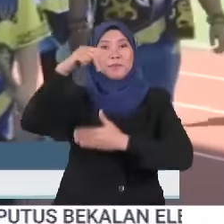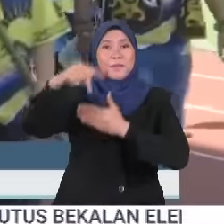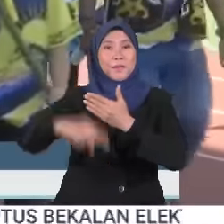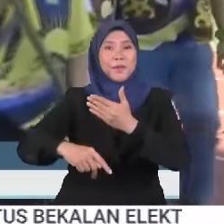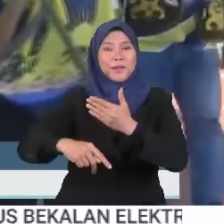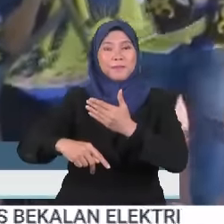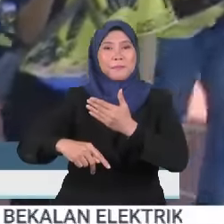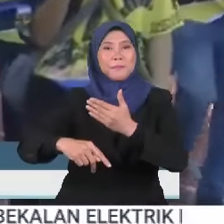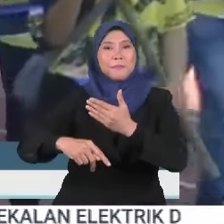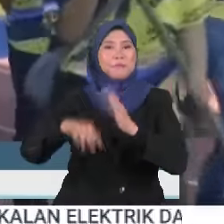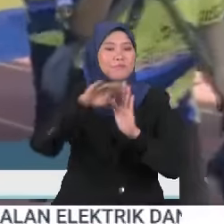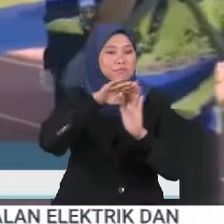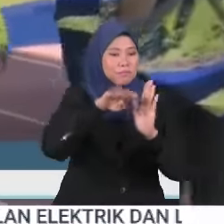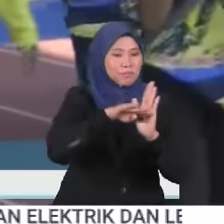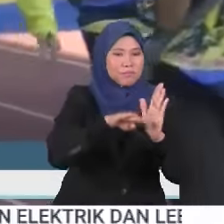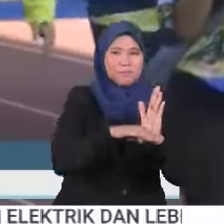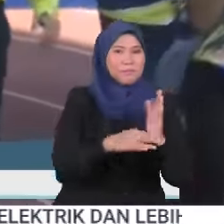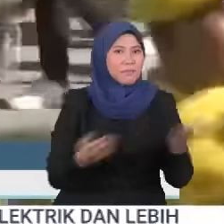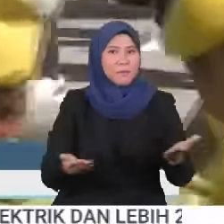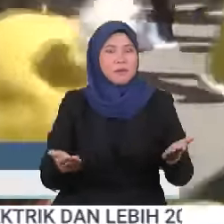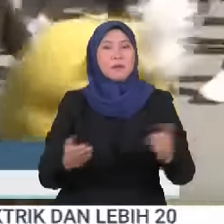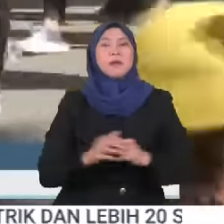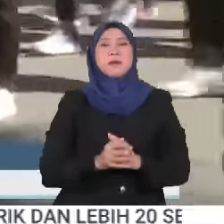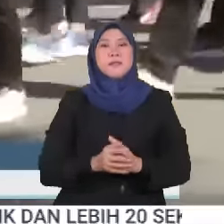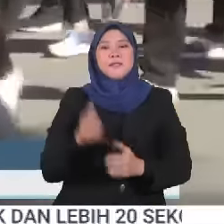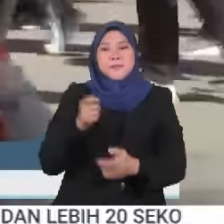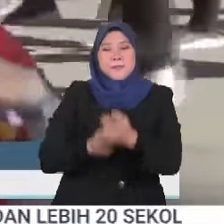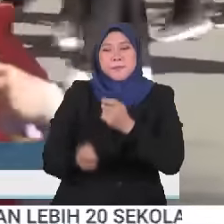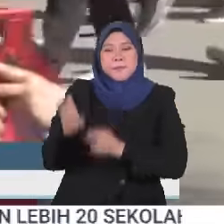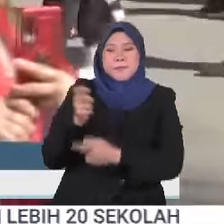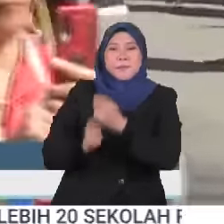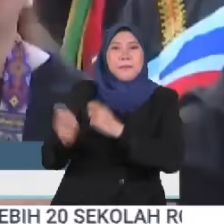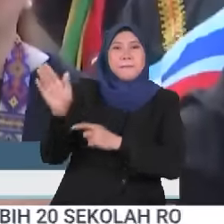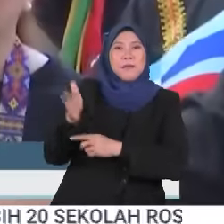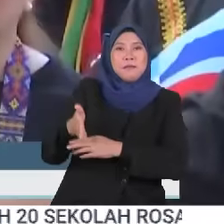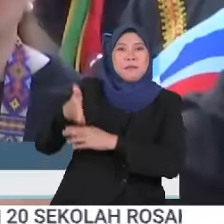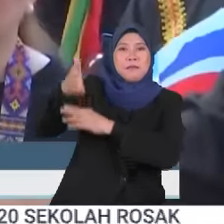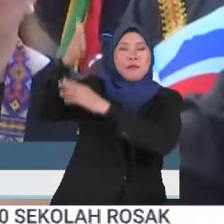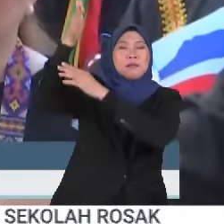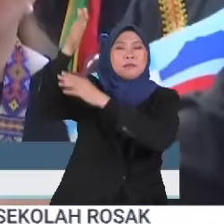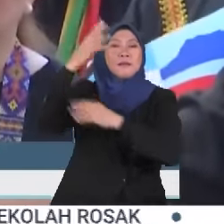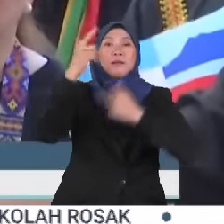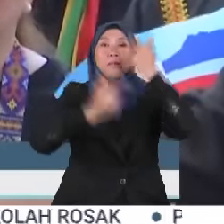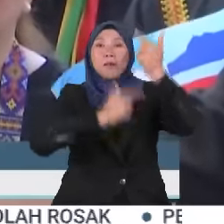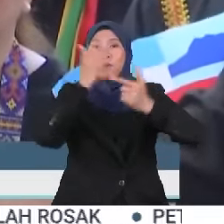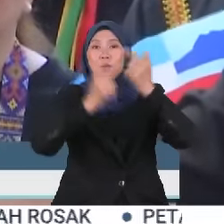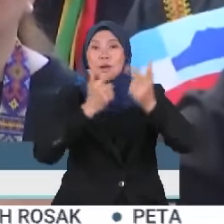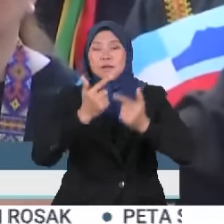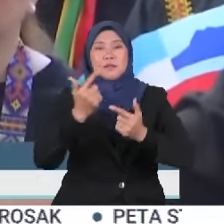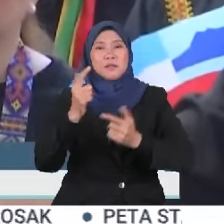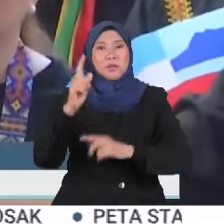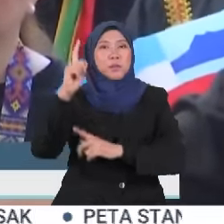pengisian kita adalah untuk Menaikkan bendera Sabah melawan Tugu peringatan